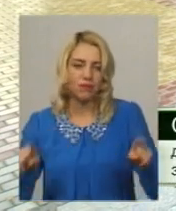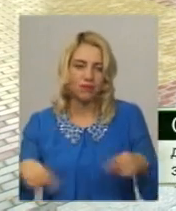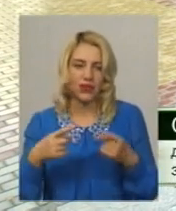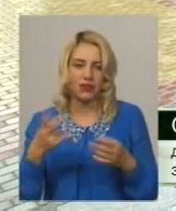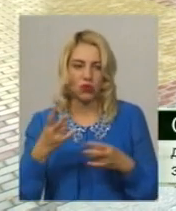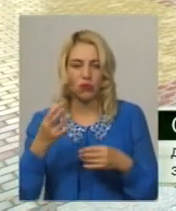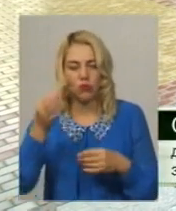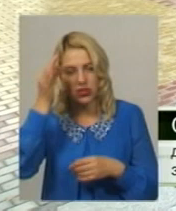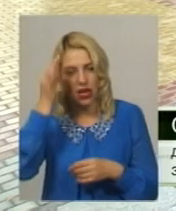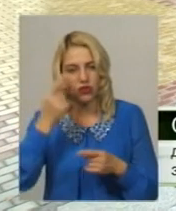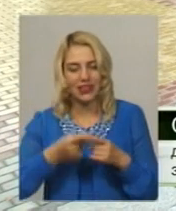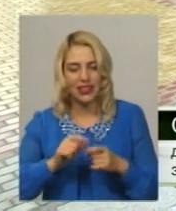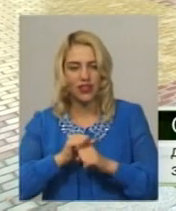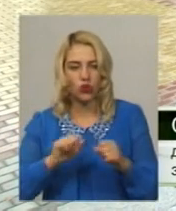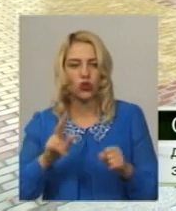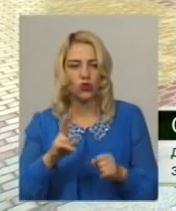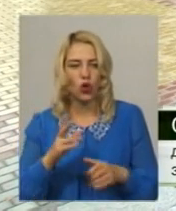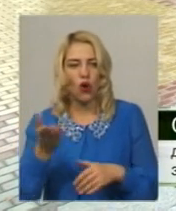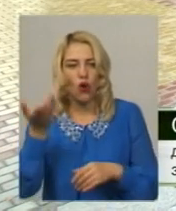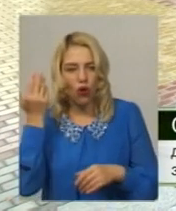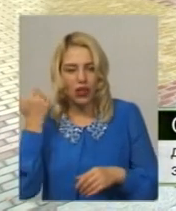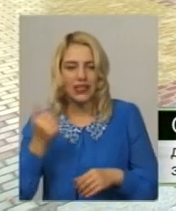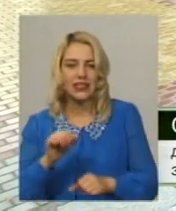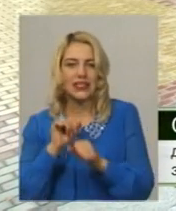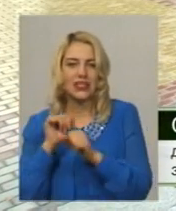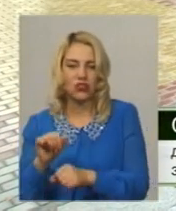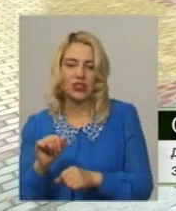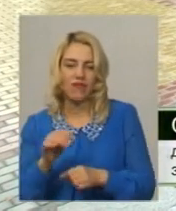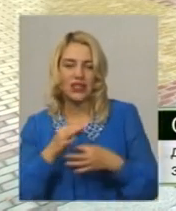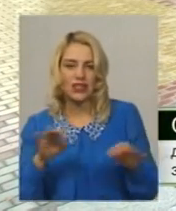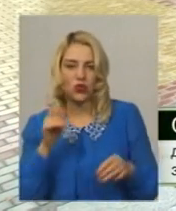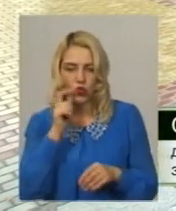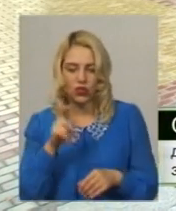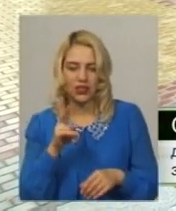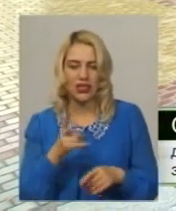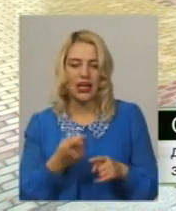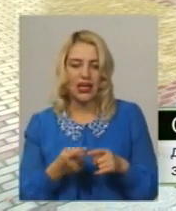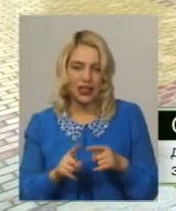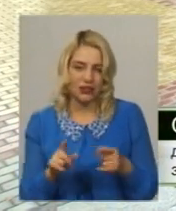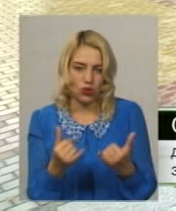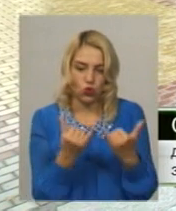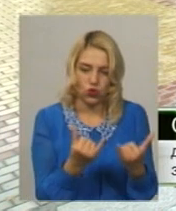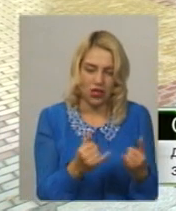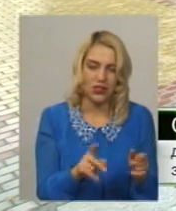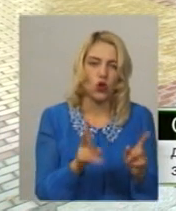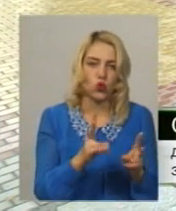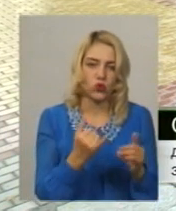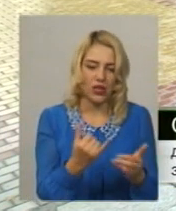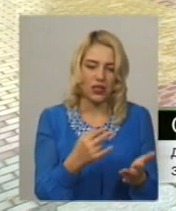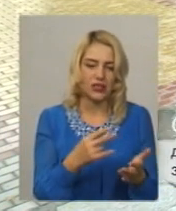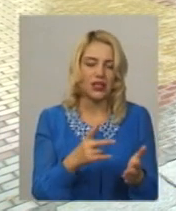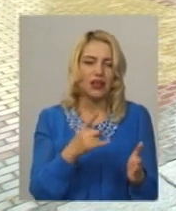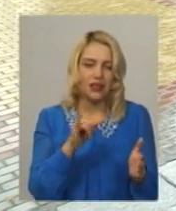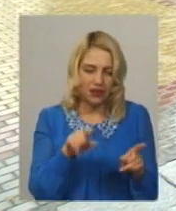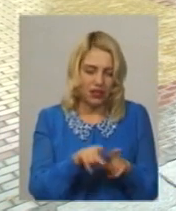які колись боронили незалежність України, тих лицарів, які стояли на кордонах, і сучасних лицарів, які теж і гинуть в